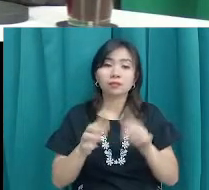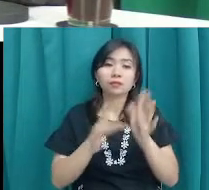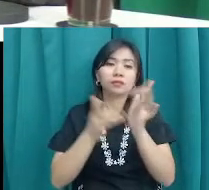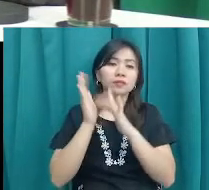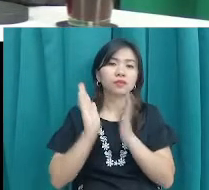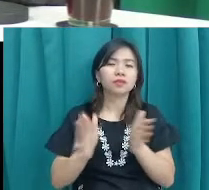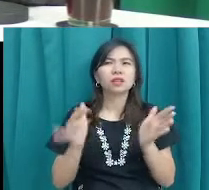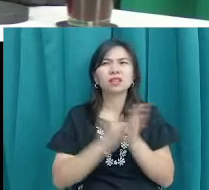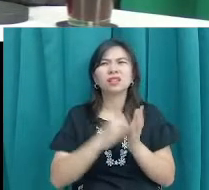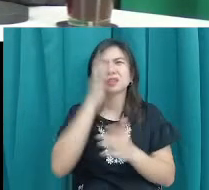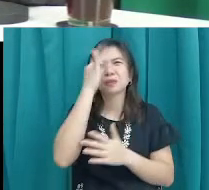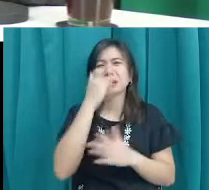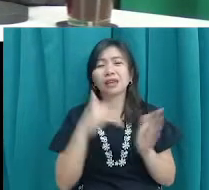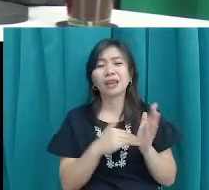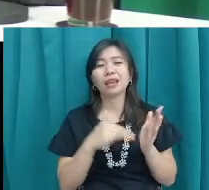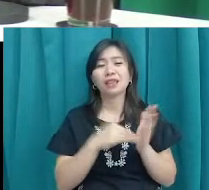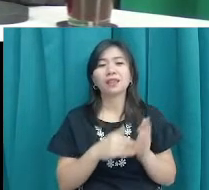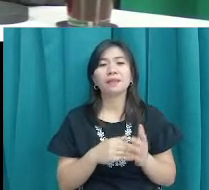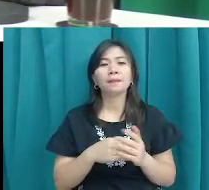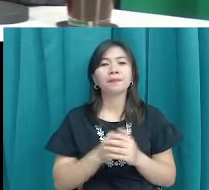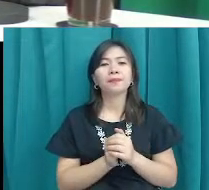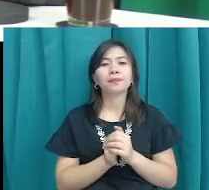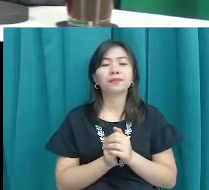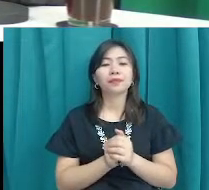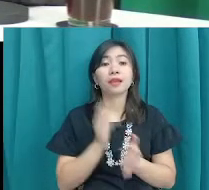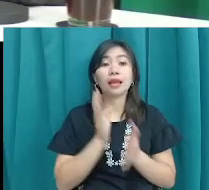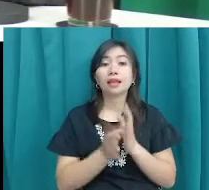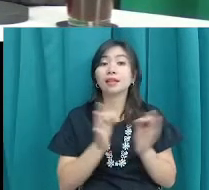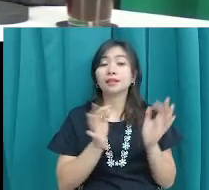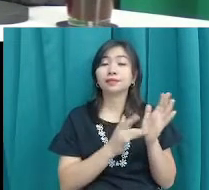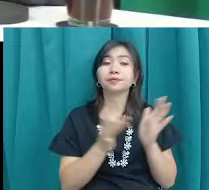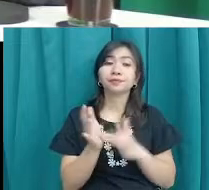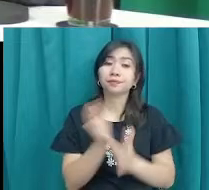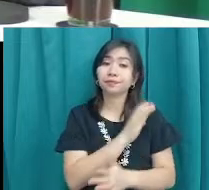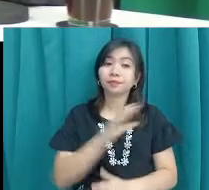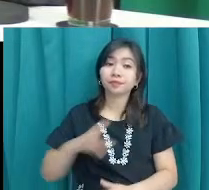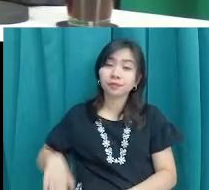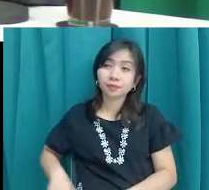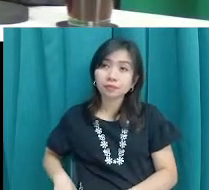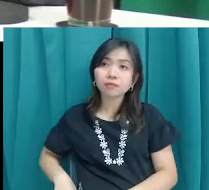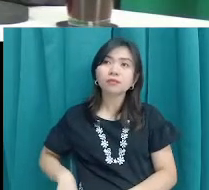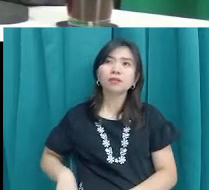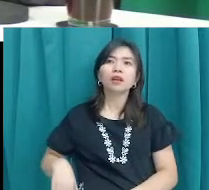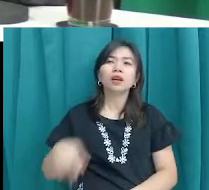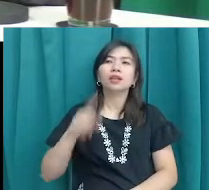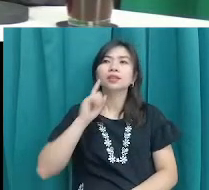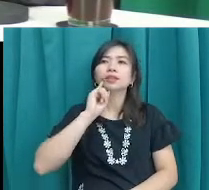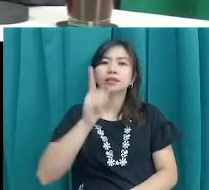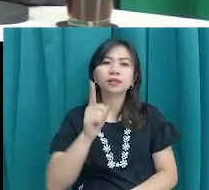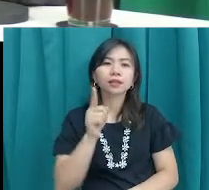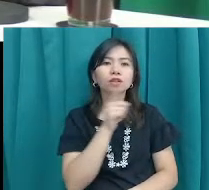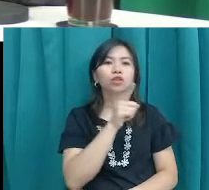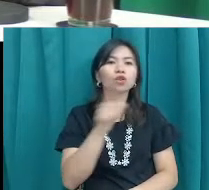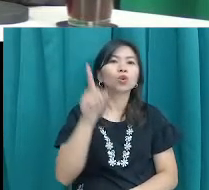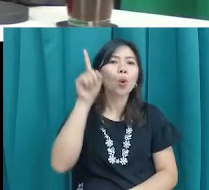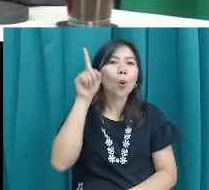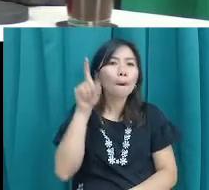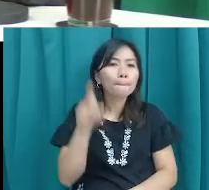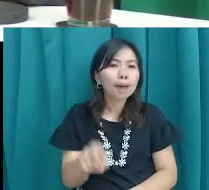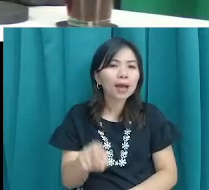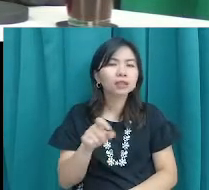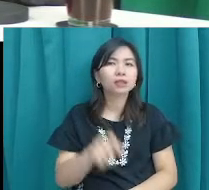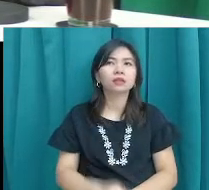namin sinasabi sa inyo, huwag kayo, pag nagsalita ang Panginoong Hesukristo, intellectual ang dapat na mangyari sa atin,